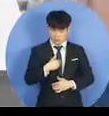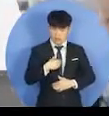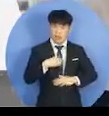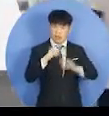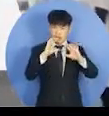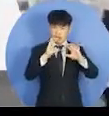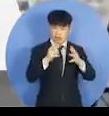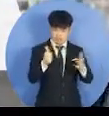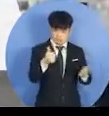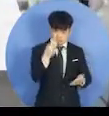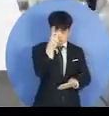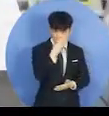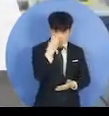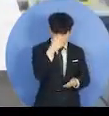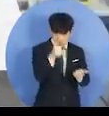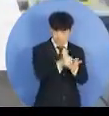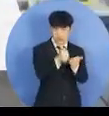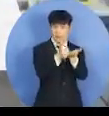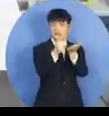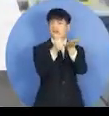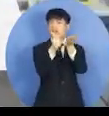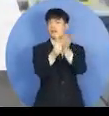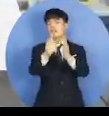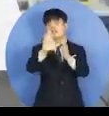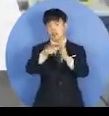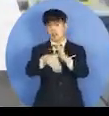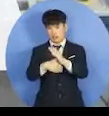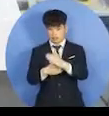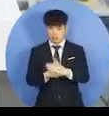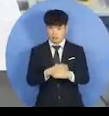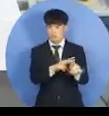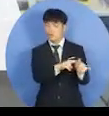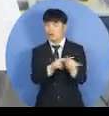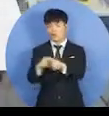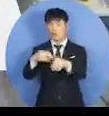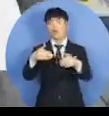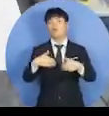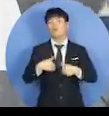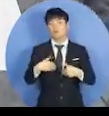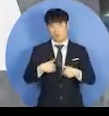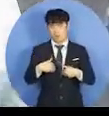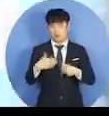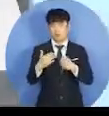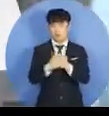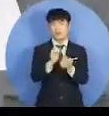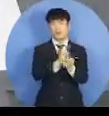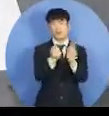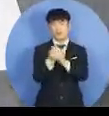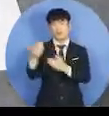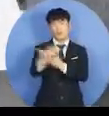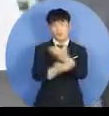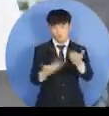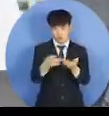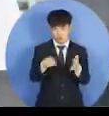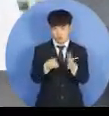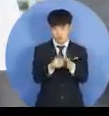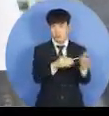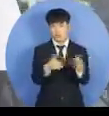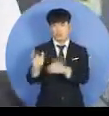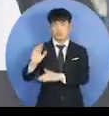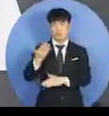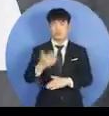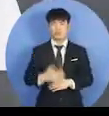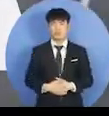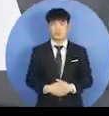필요한 정보도 공유하고 함께 나눌 수 있는 그 자리를 마련하기 위해서 이 행사를 준비하게